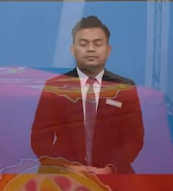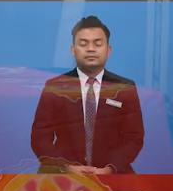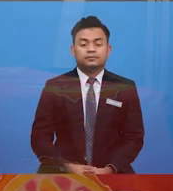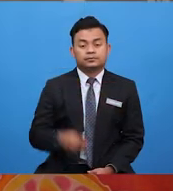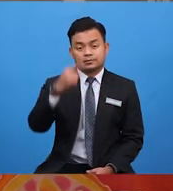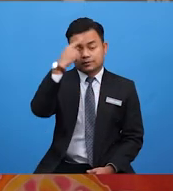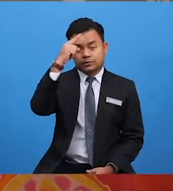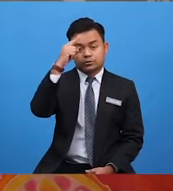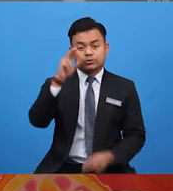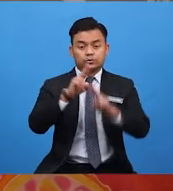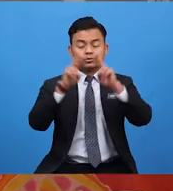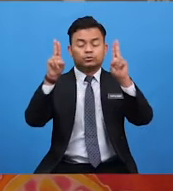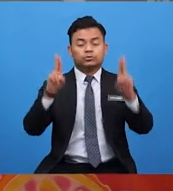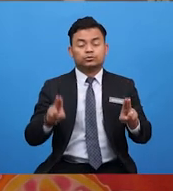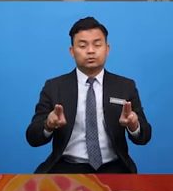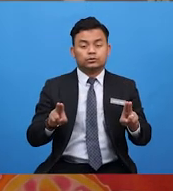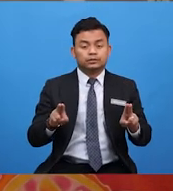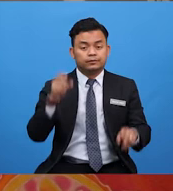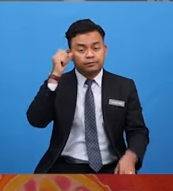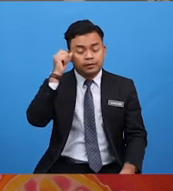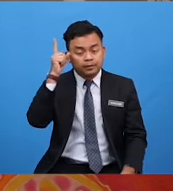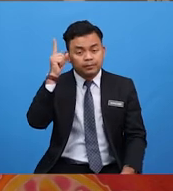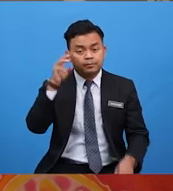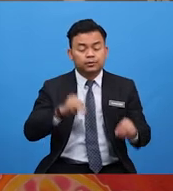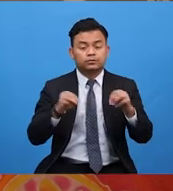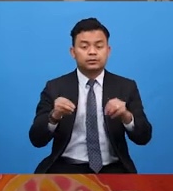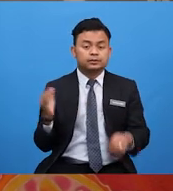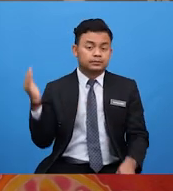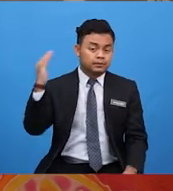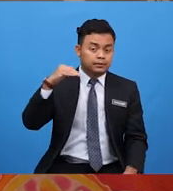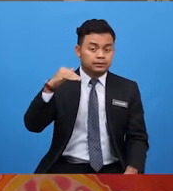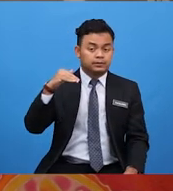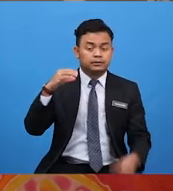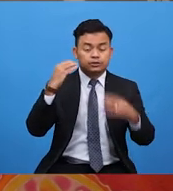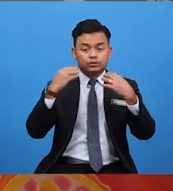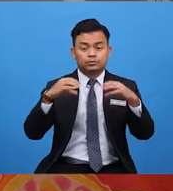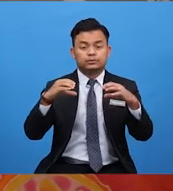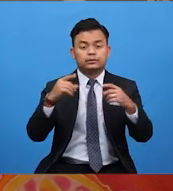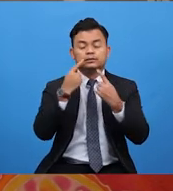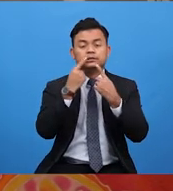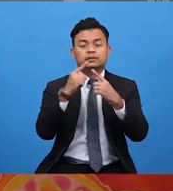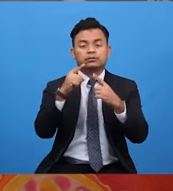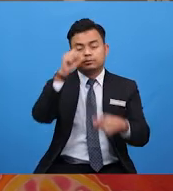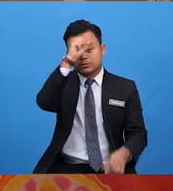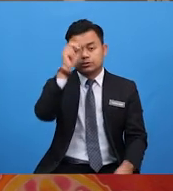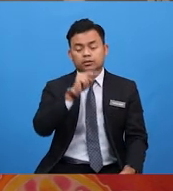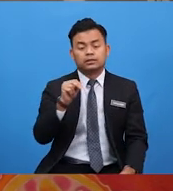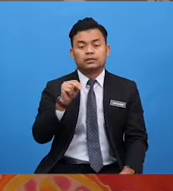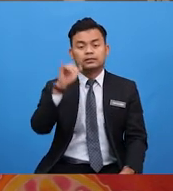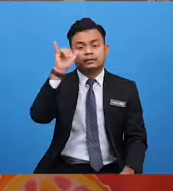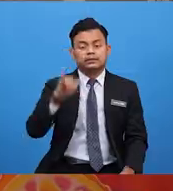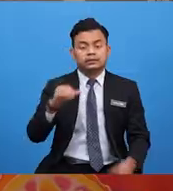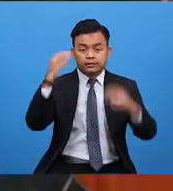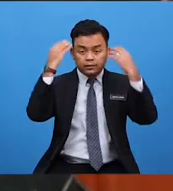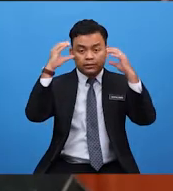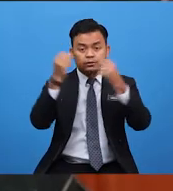Untuk menguji tahap kefahaman murid-murid, mari kita cuba menjawab beberapa soalan yang cikgu